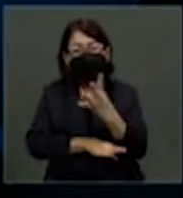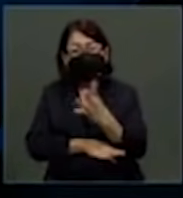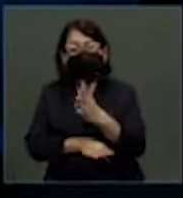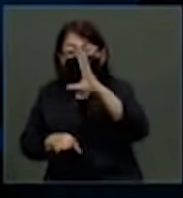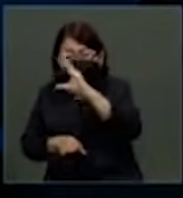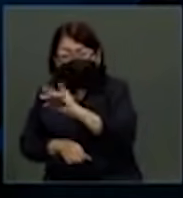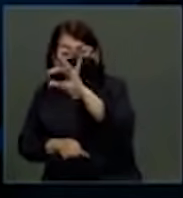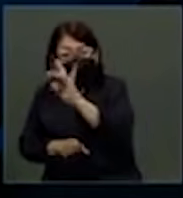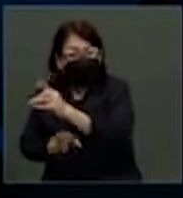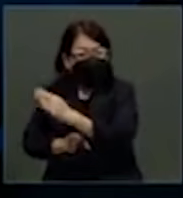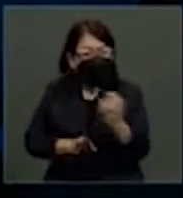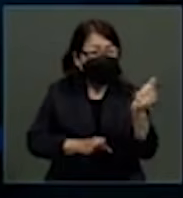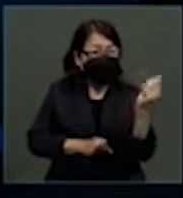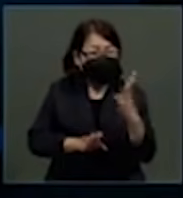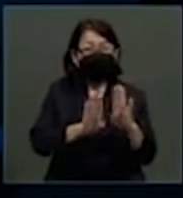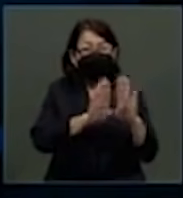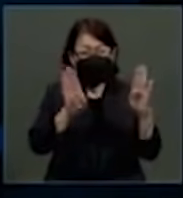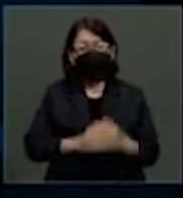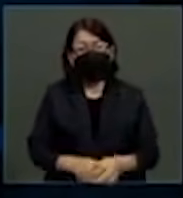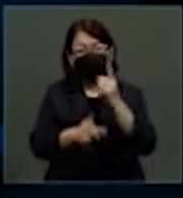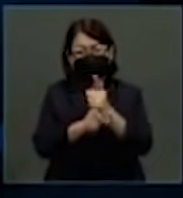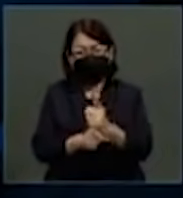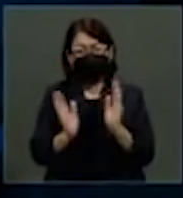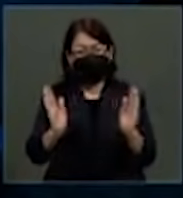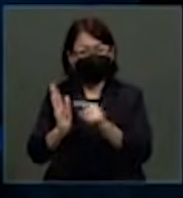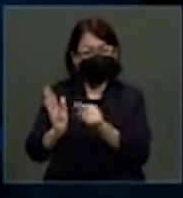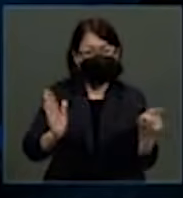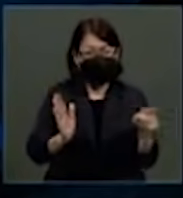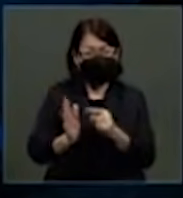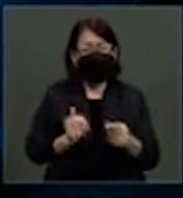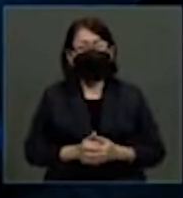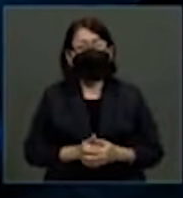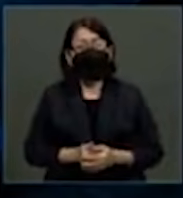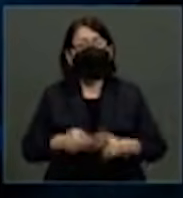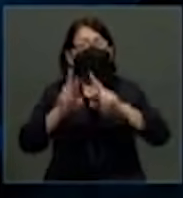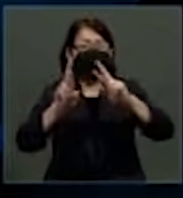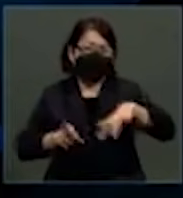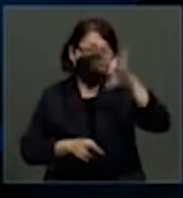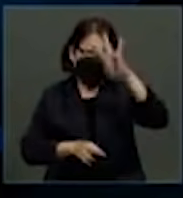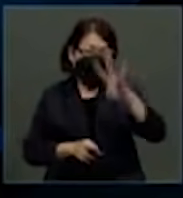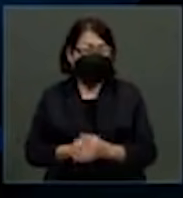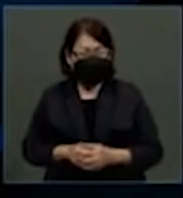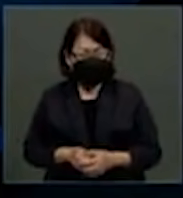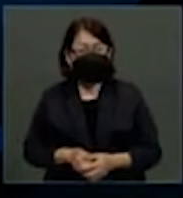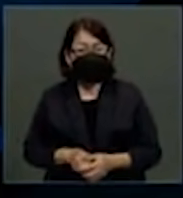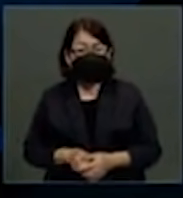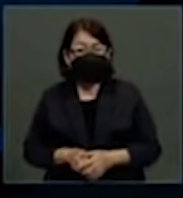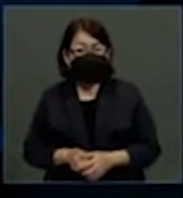เปิด2ปิด2ทุ่มเปิดตี4นะครับอันนี้ก็เป็นช่วงเวลาของ